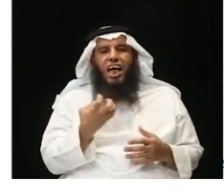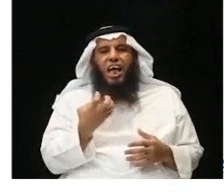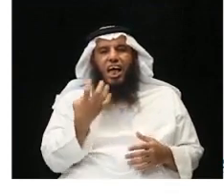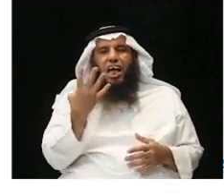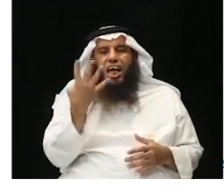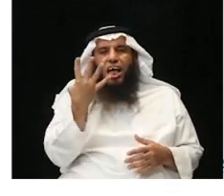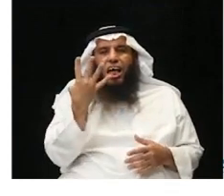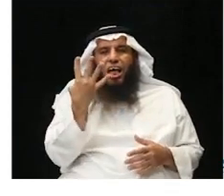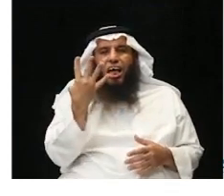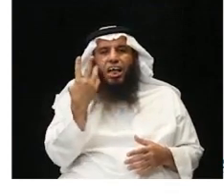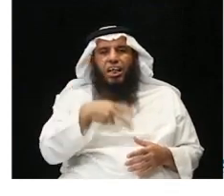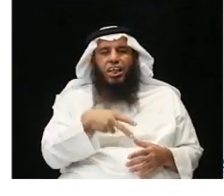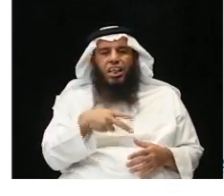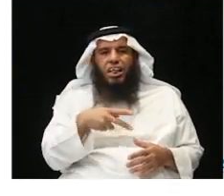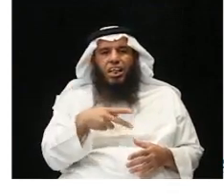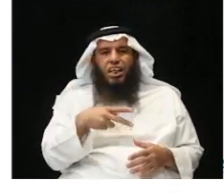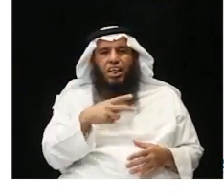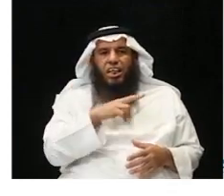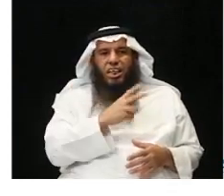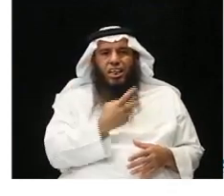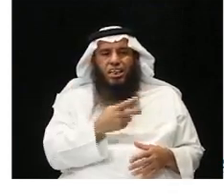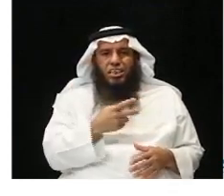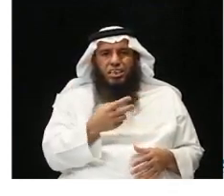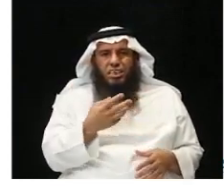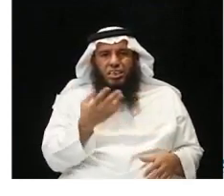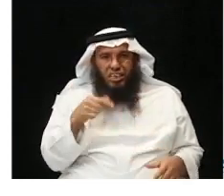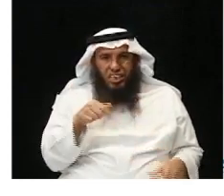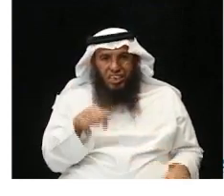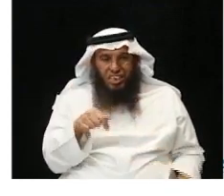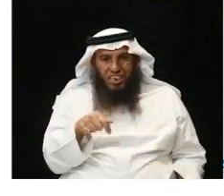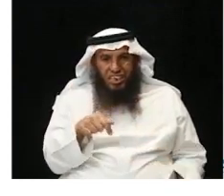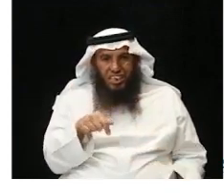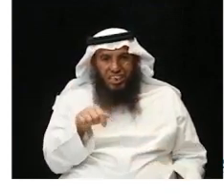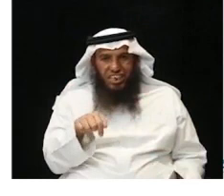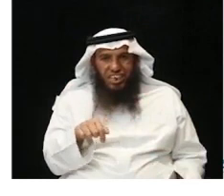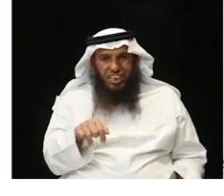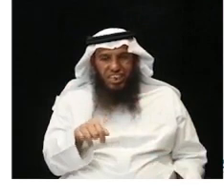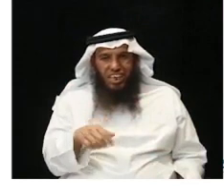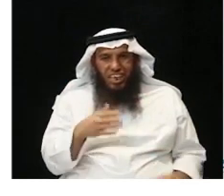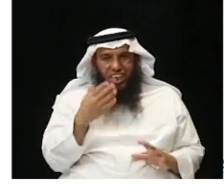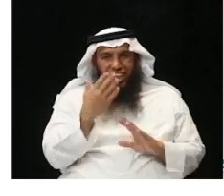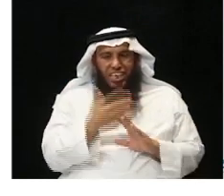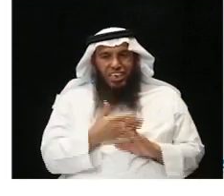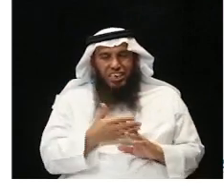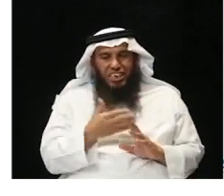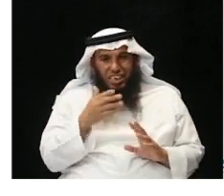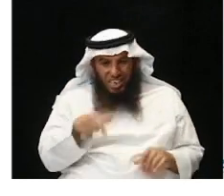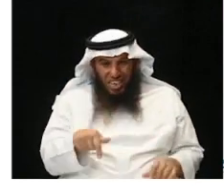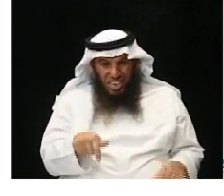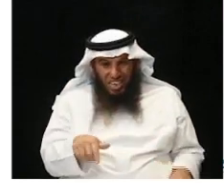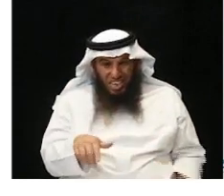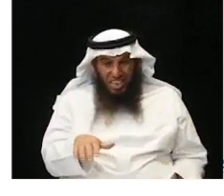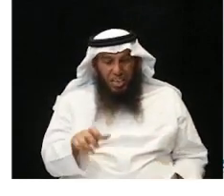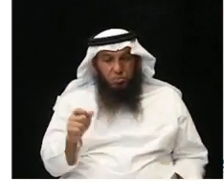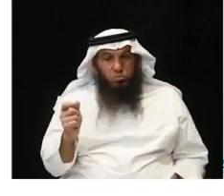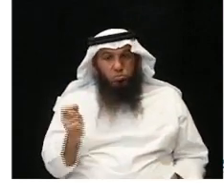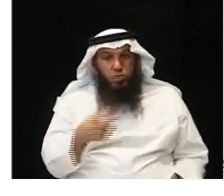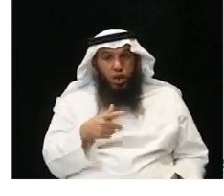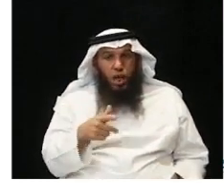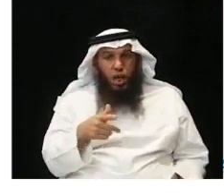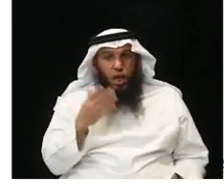24/12، هل أحد يتصور أننا نحن الآن في منتصف شعبان؟ مرت كمر